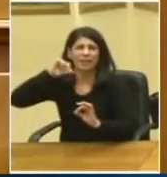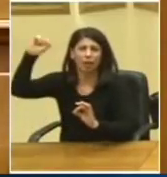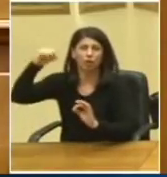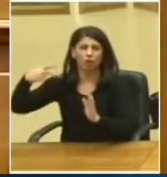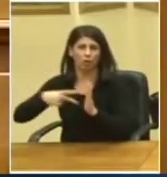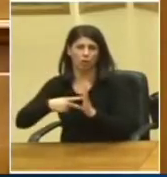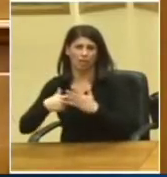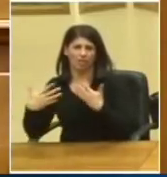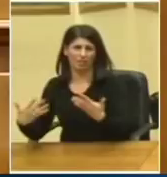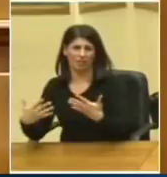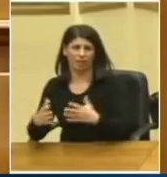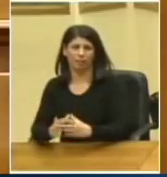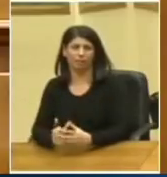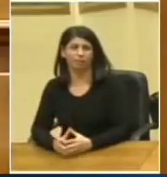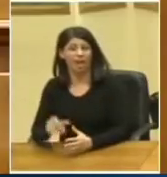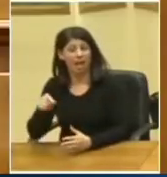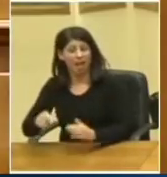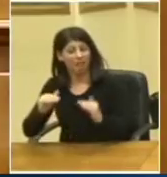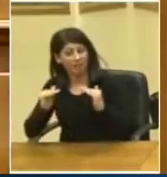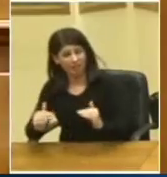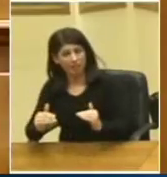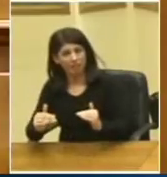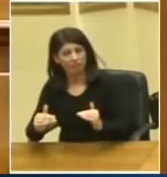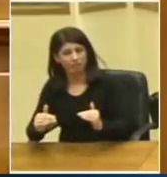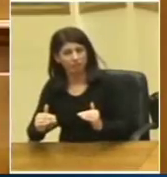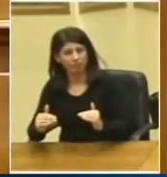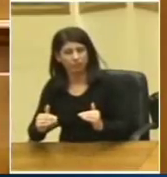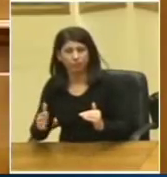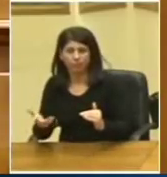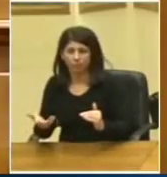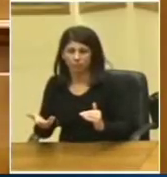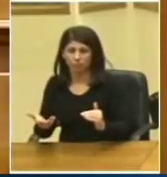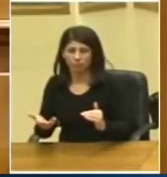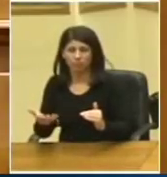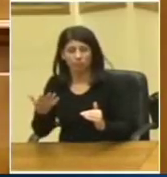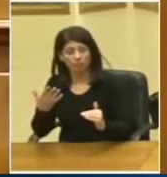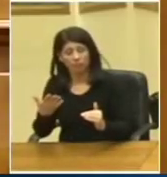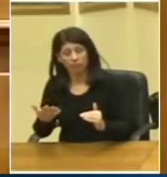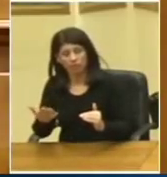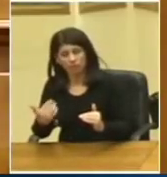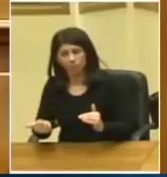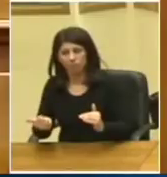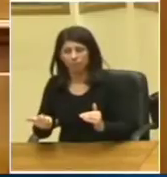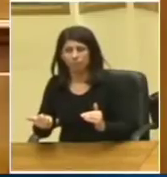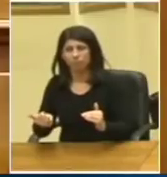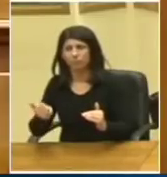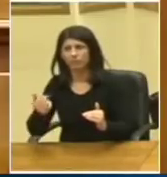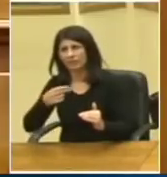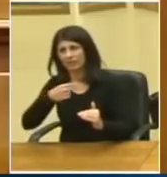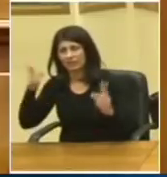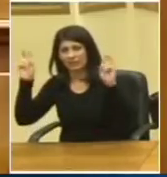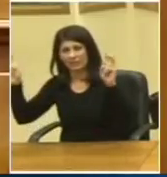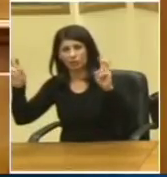2010. Μια κατάσταση στην οποία οι τίτλοι τέλους γράφτηκαν οριστικά τον Αύγουστο